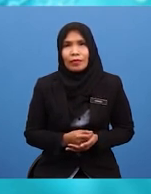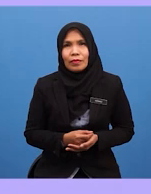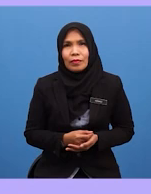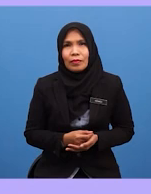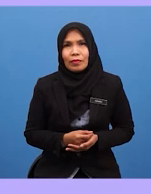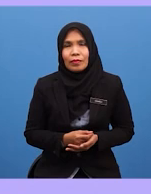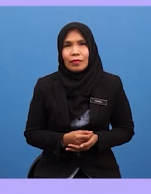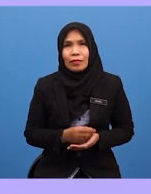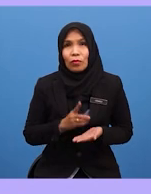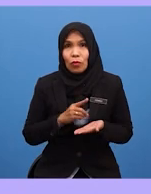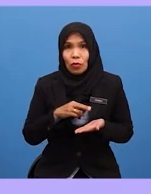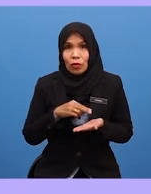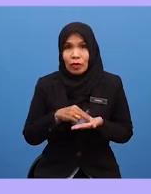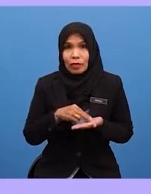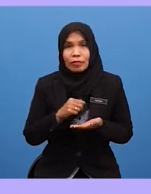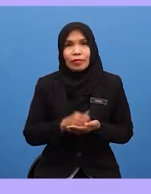ekdisis.